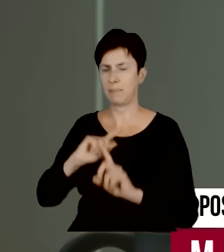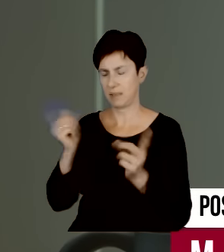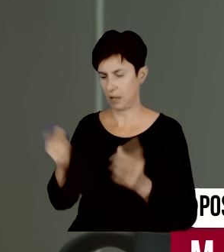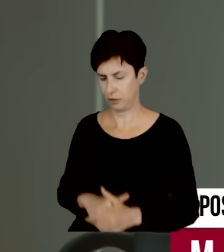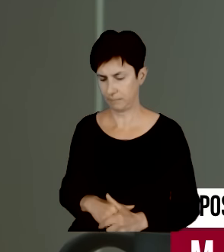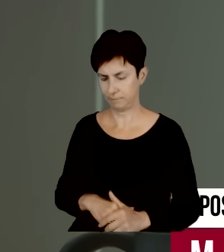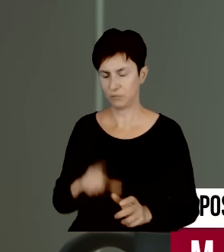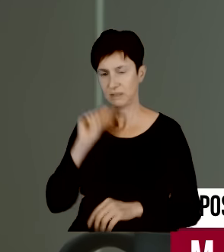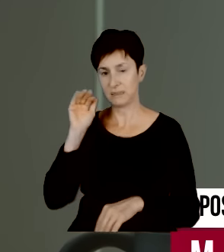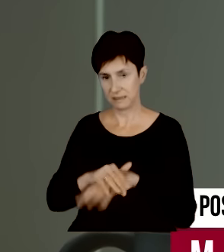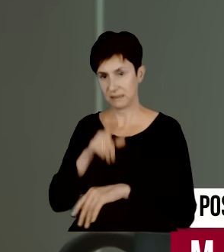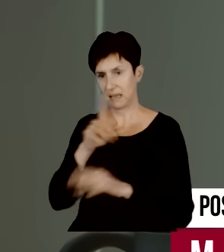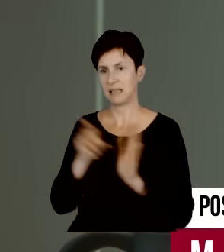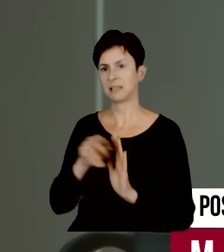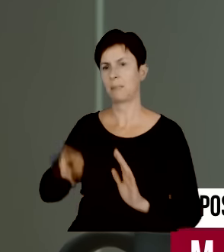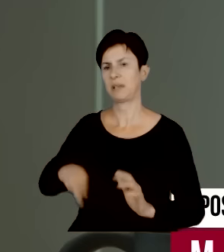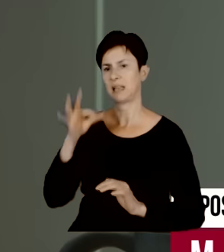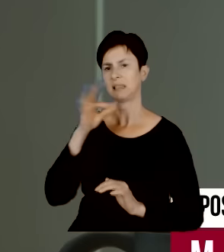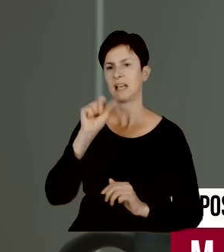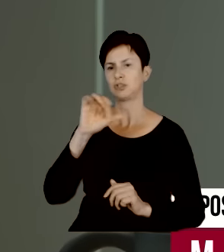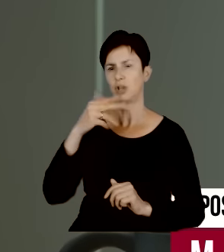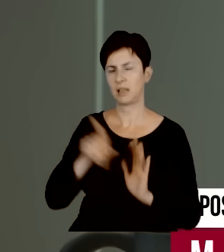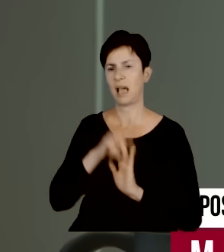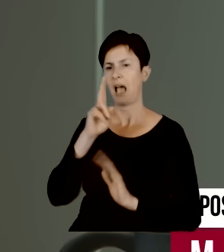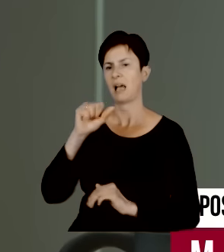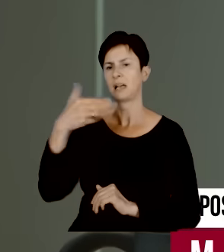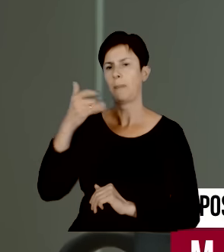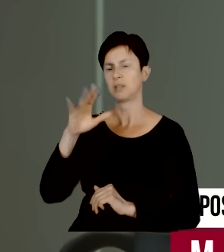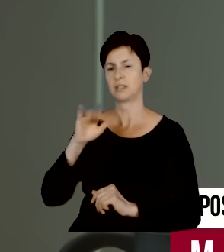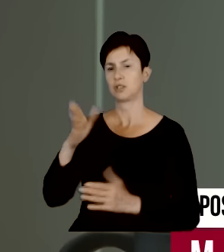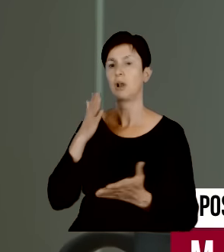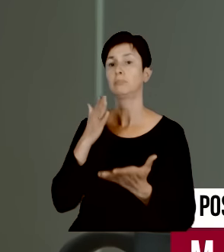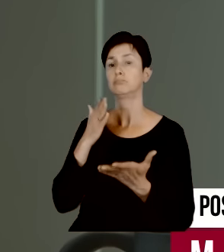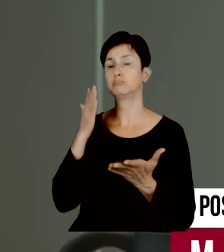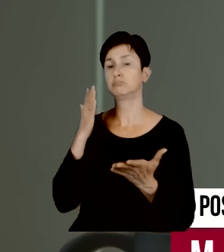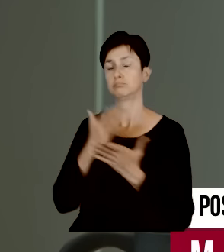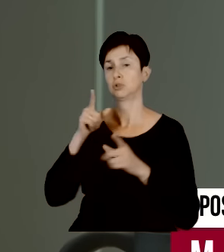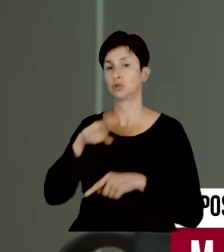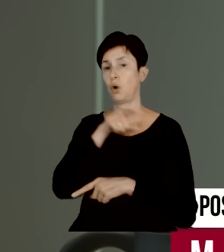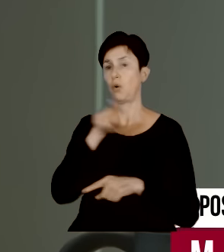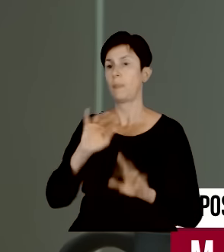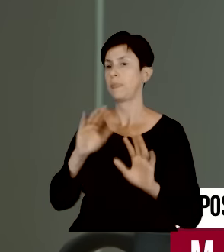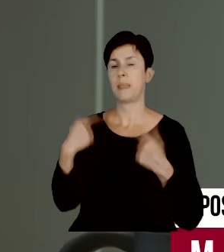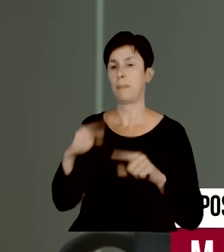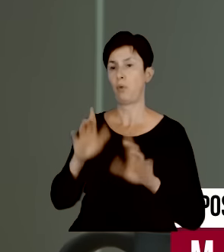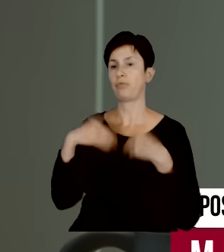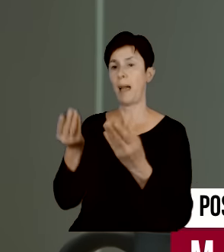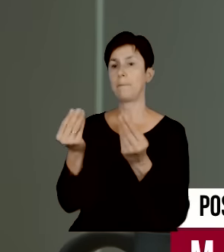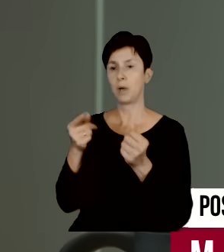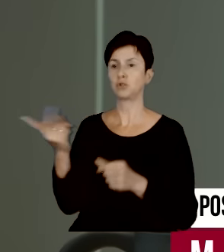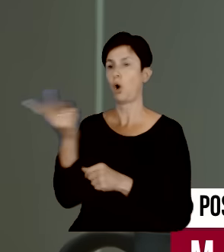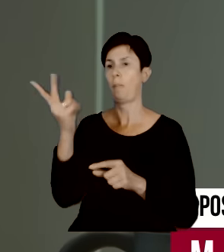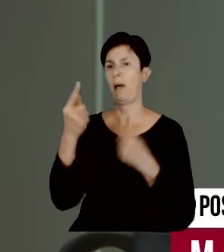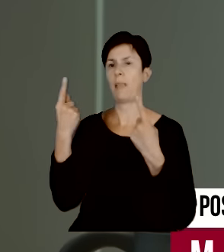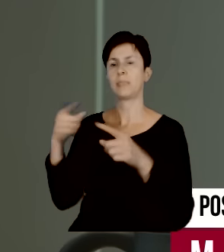zgadza się pan z ministrem sasinem i ministrem Kamińskim że przez to że pan nie przekazał im środków finansowych nie mogli zawrzeć umów z pocztą